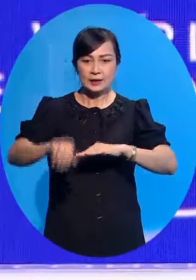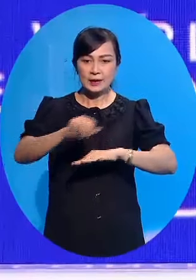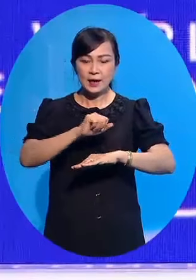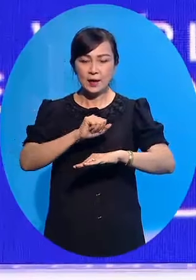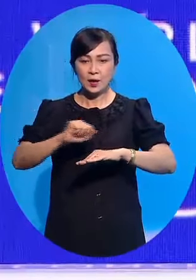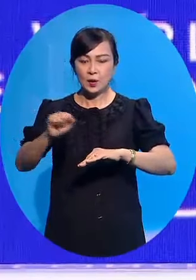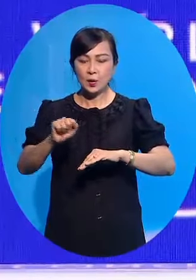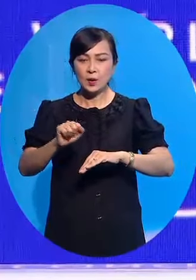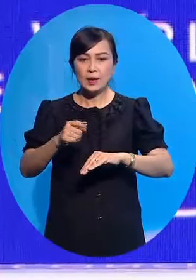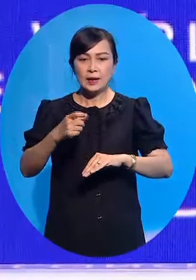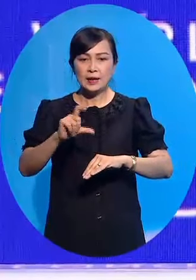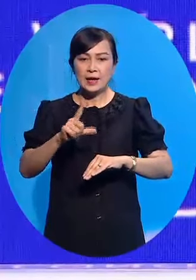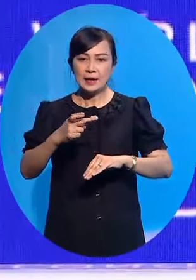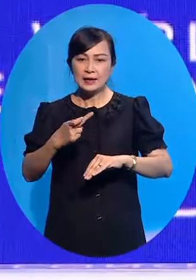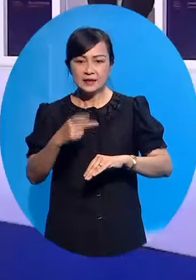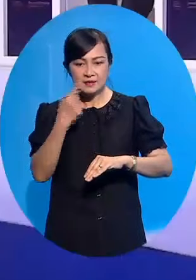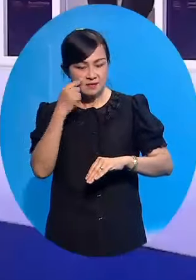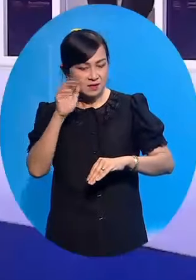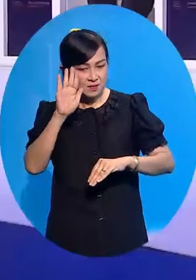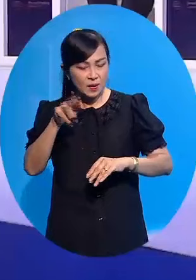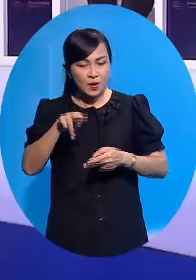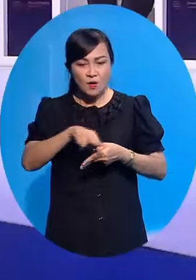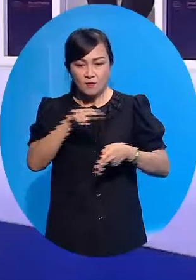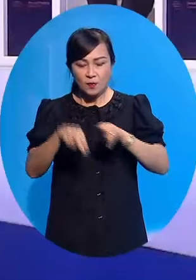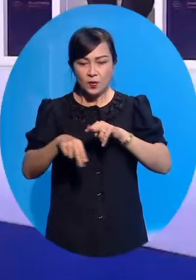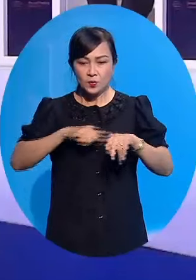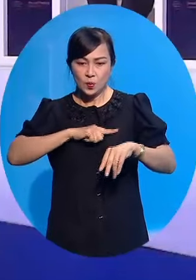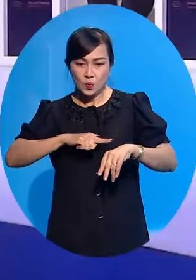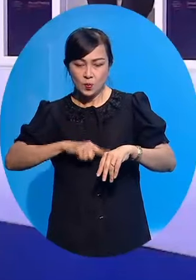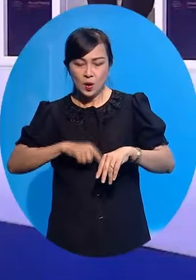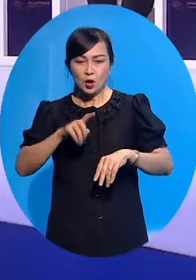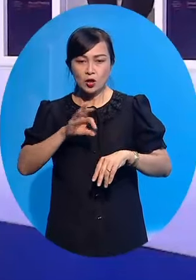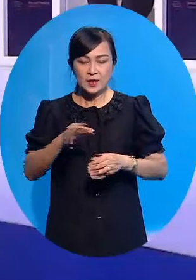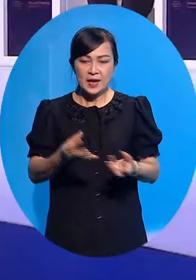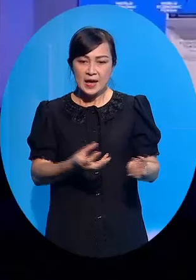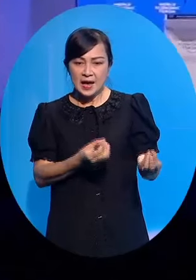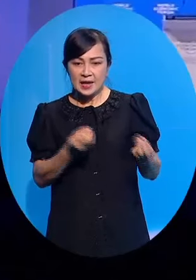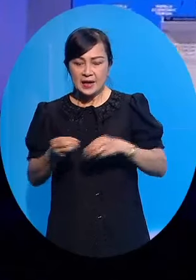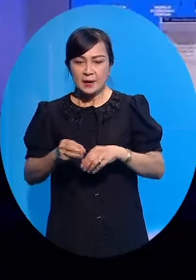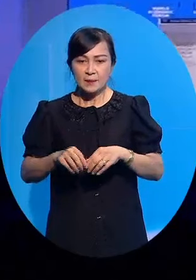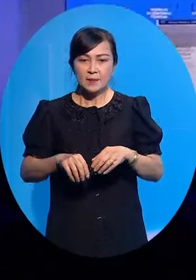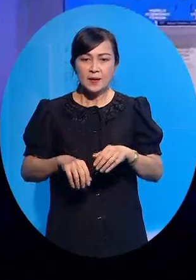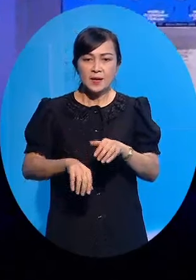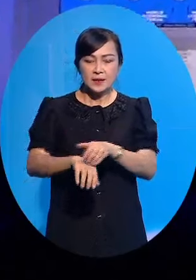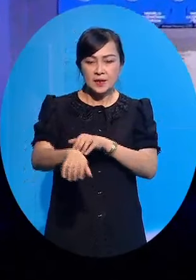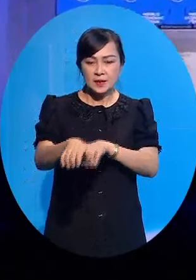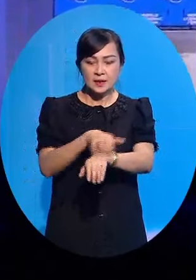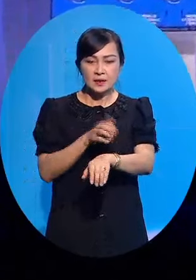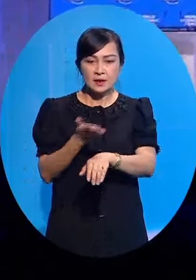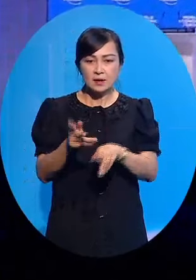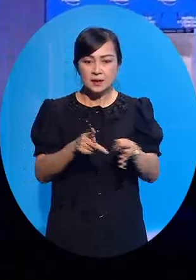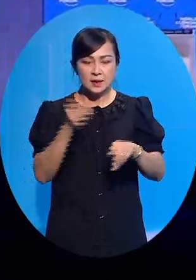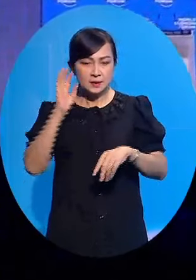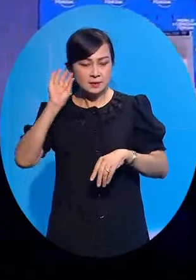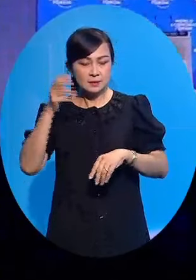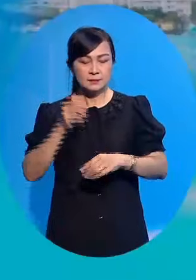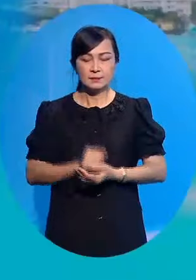ECB Christine Lagarde, dự báo sự phục hồi của Trung Quốc rất có thể sẽ đem lại tác động tích cực cho kinh tế thế giới.